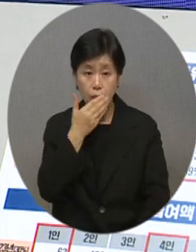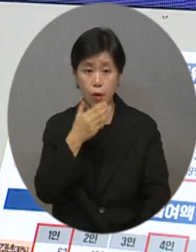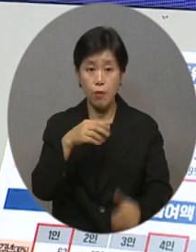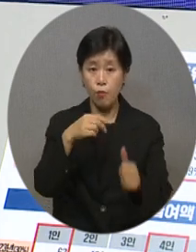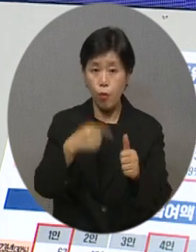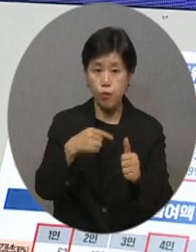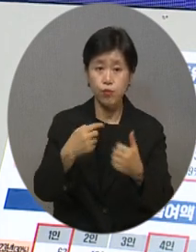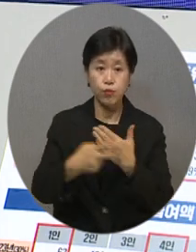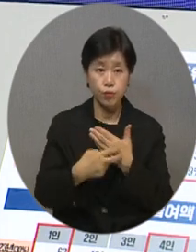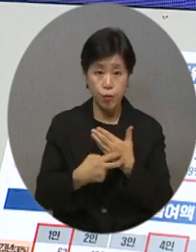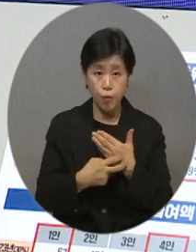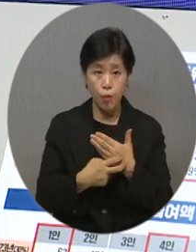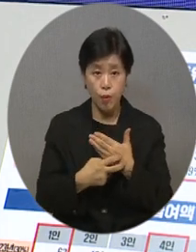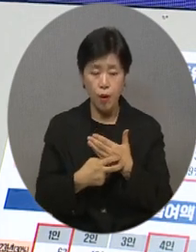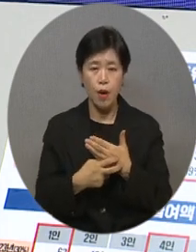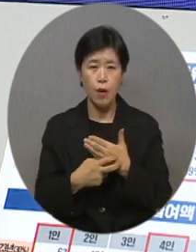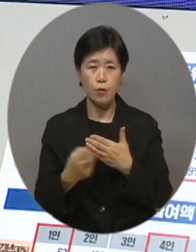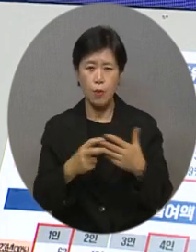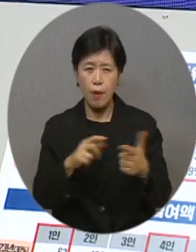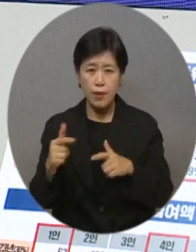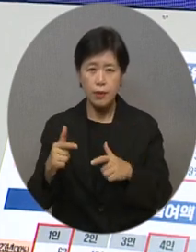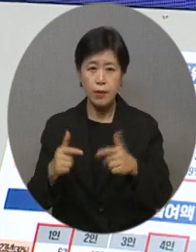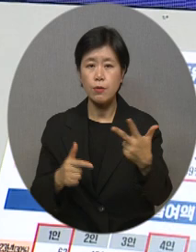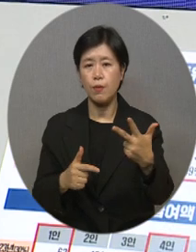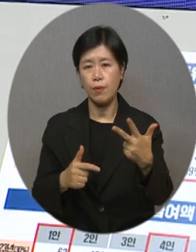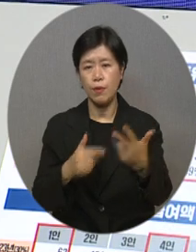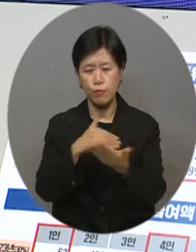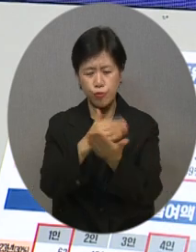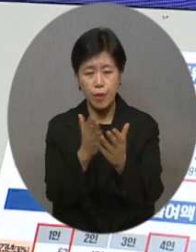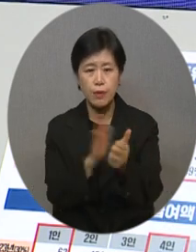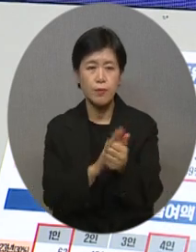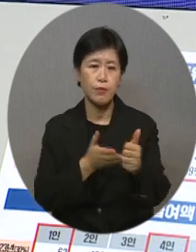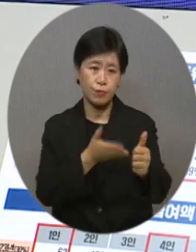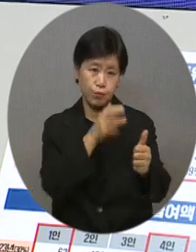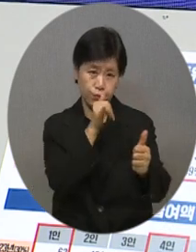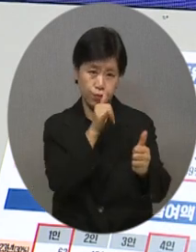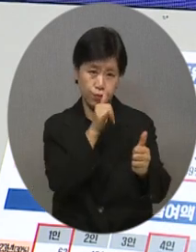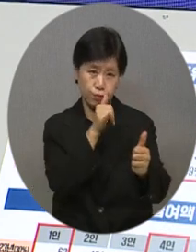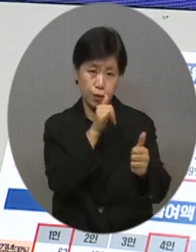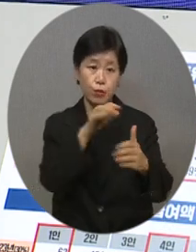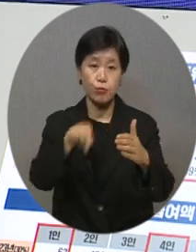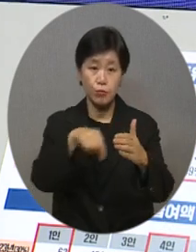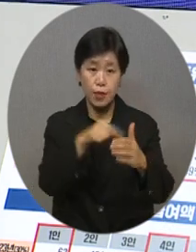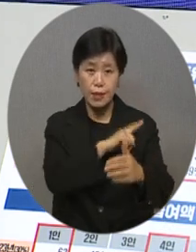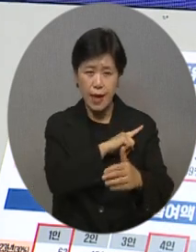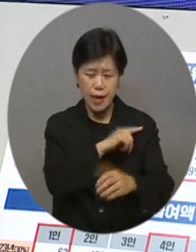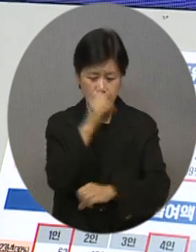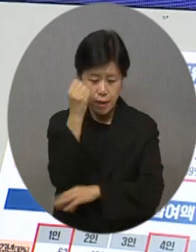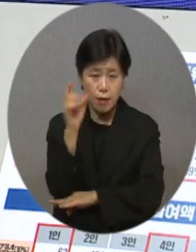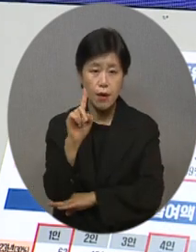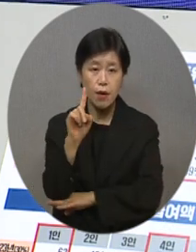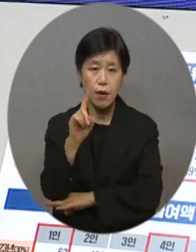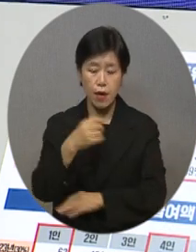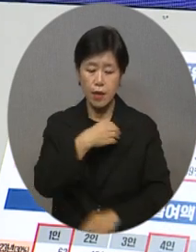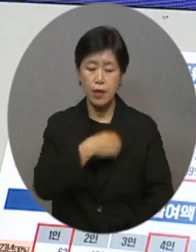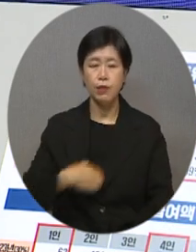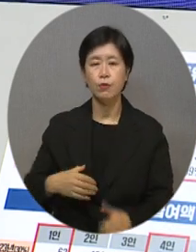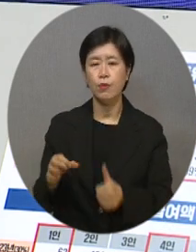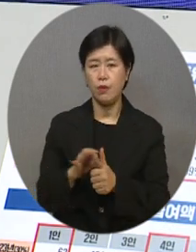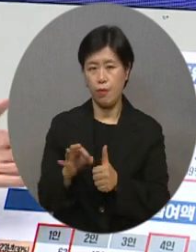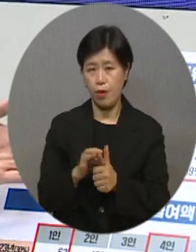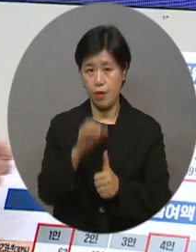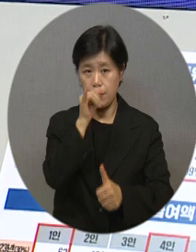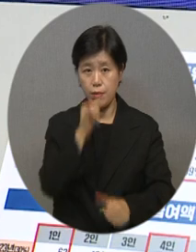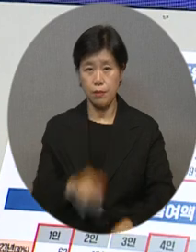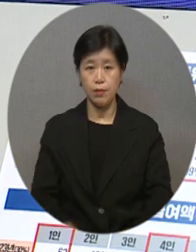자활장제가 7개 서비스가 들어가 있는데요. 그 중에 가장 베이직한 것이 기초생활보장제도입니다. 그걸 설명드리기 전에